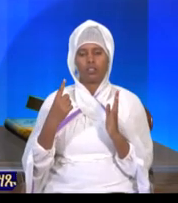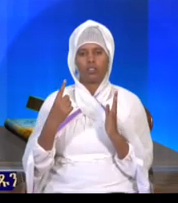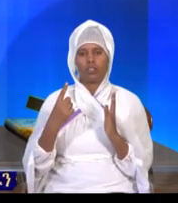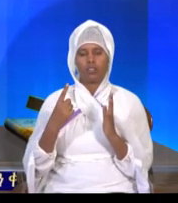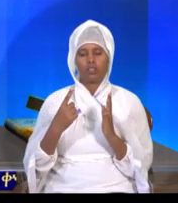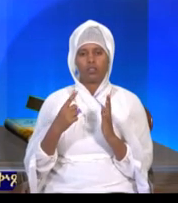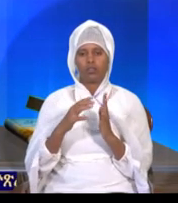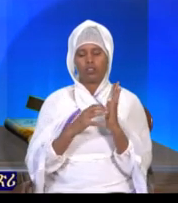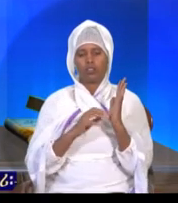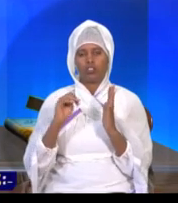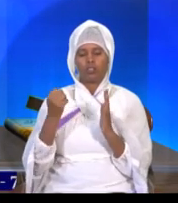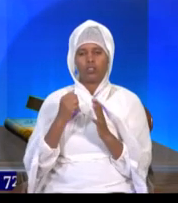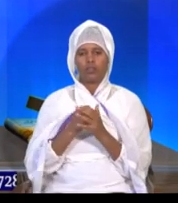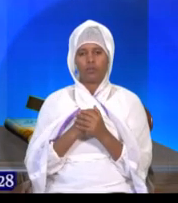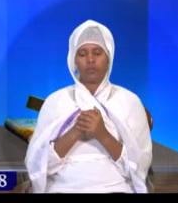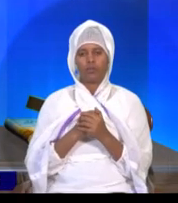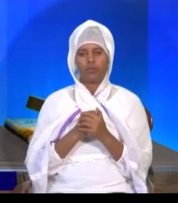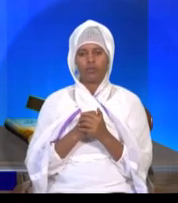1 ፍቕዲ 9